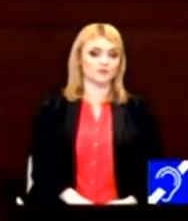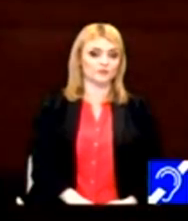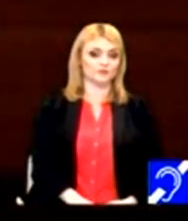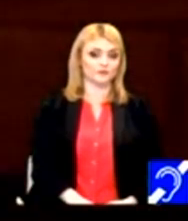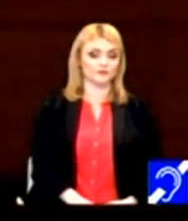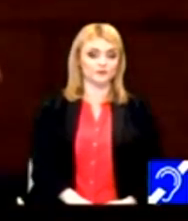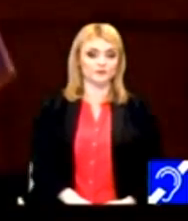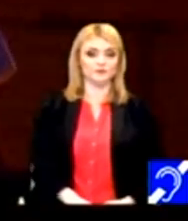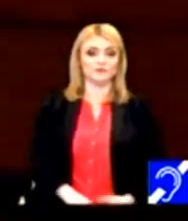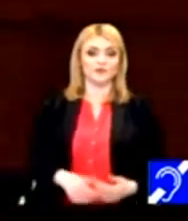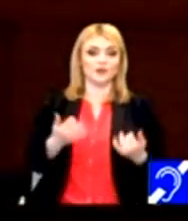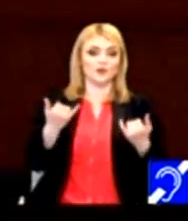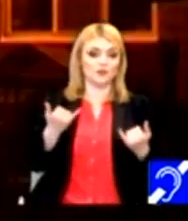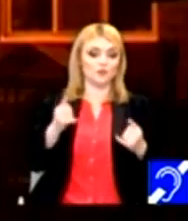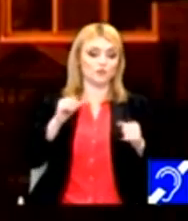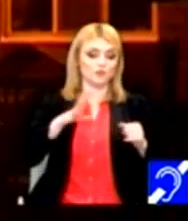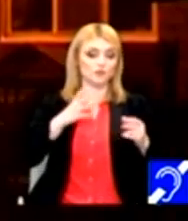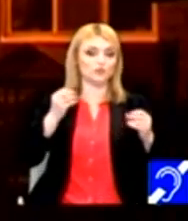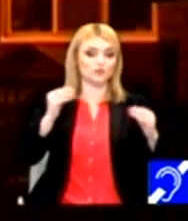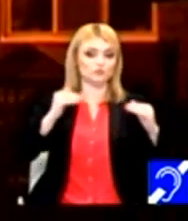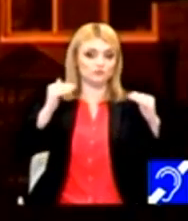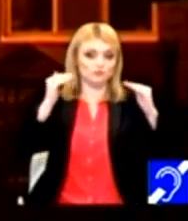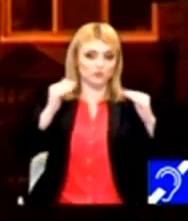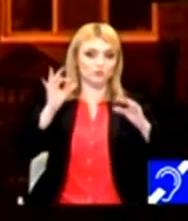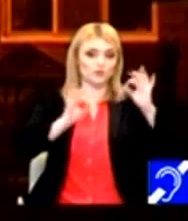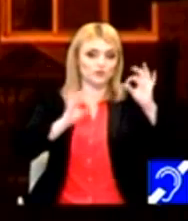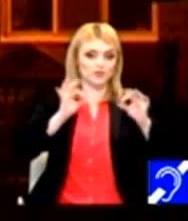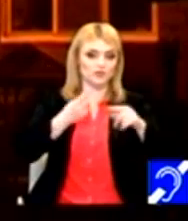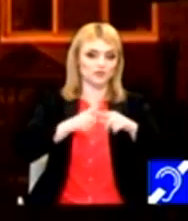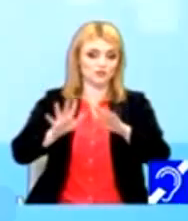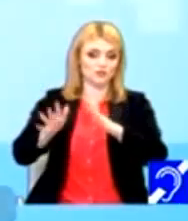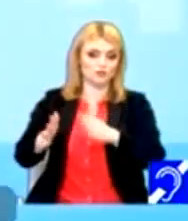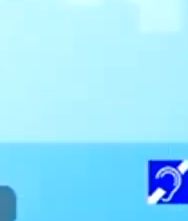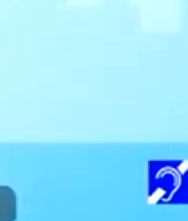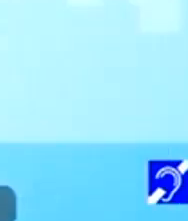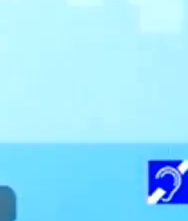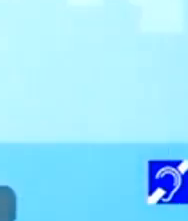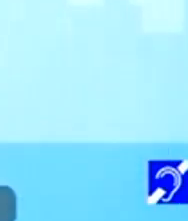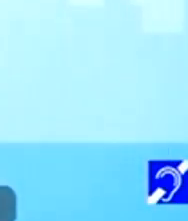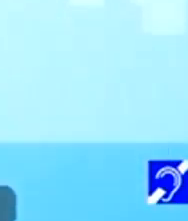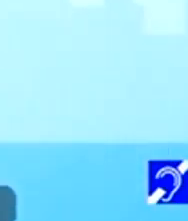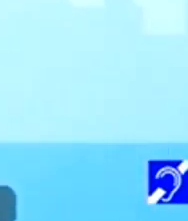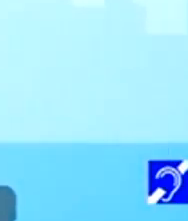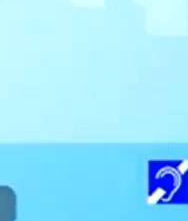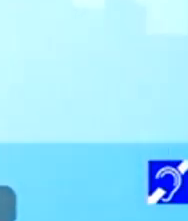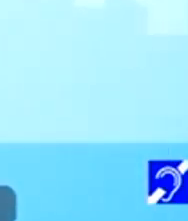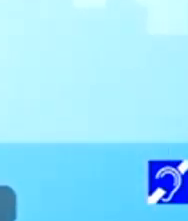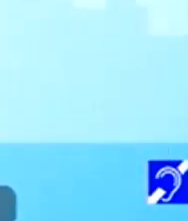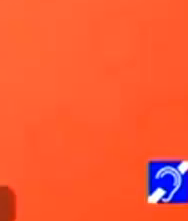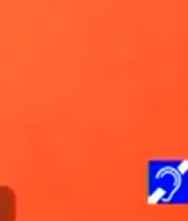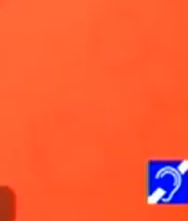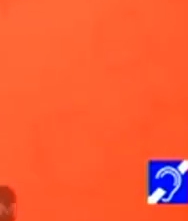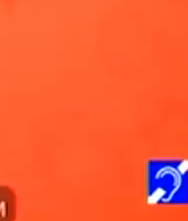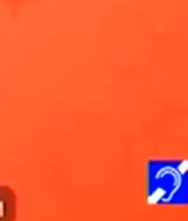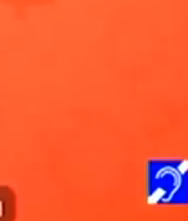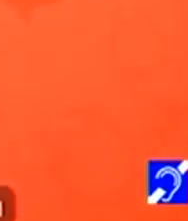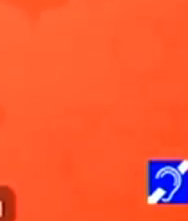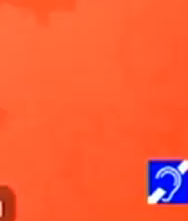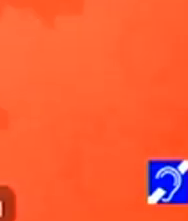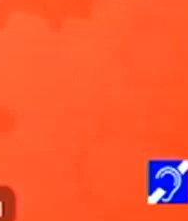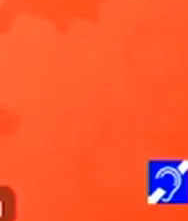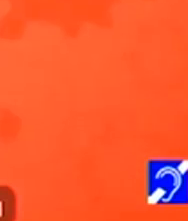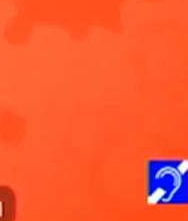imensă. Gândiți-vă că avem de-a face cu o piață de 450 de milioane de cetățeni, aproape jumătate de miliard de oameni